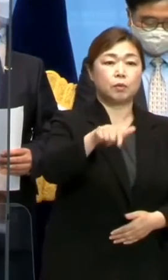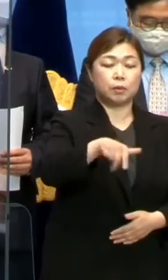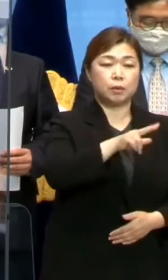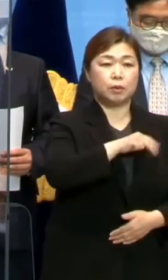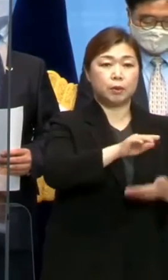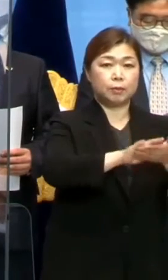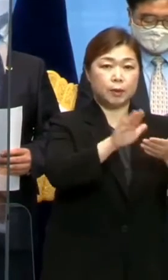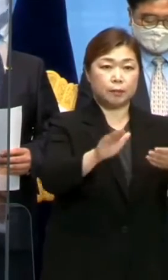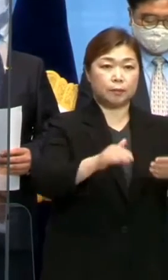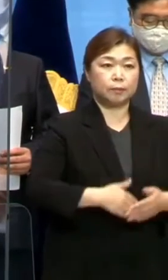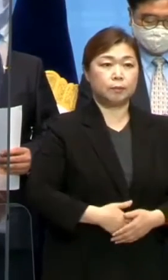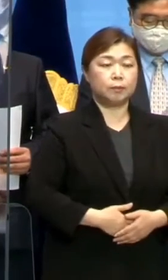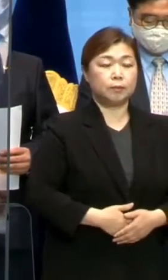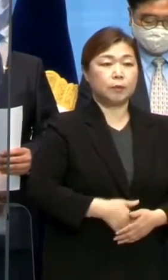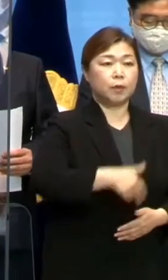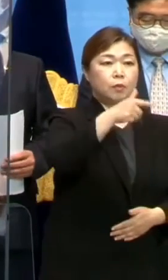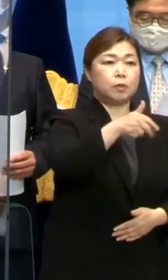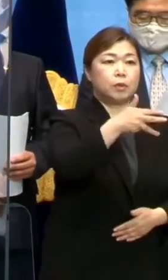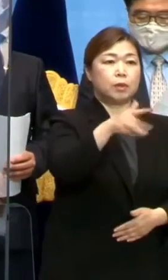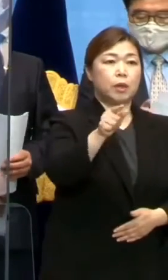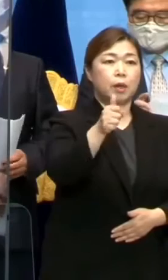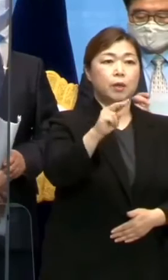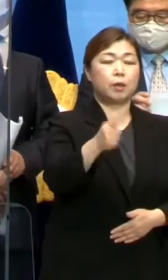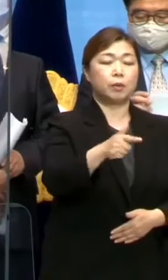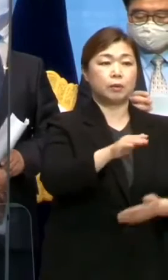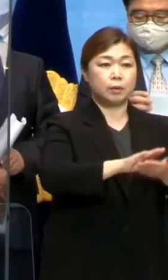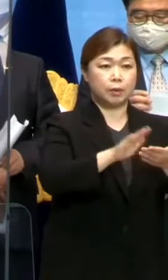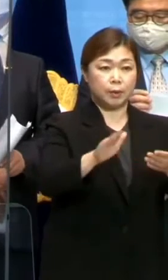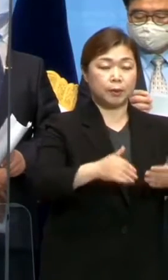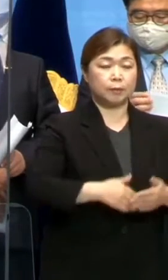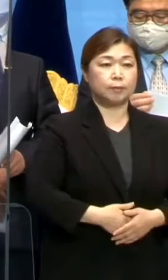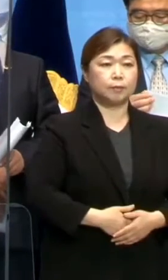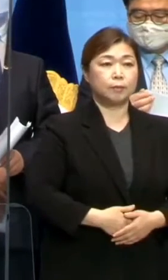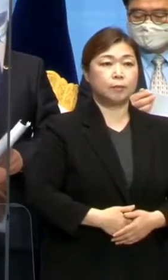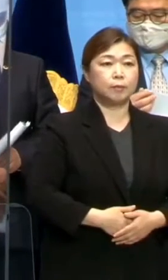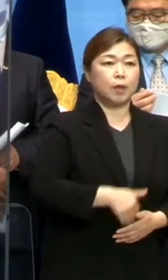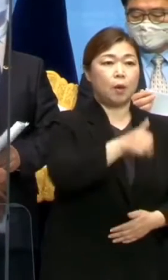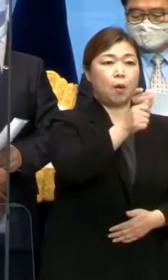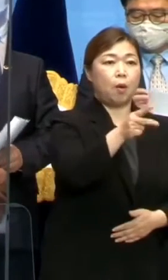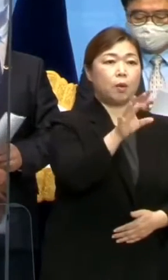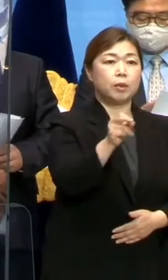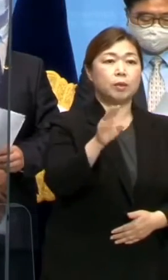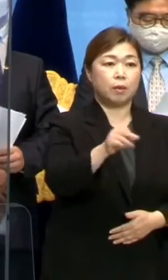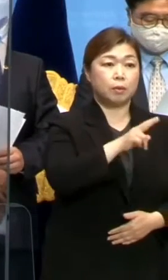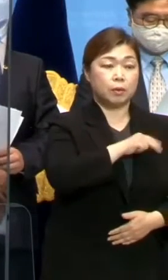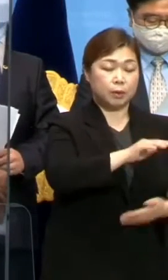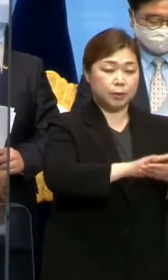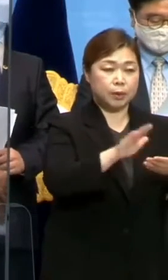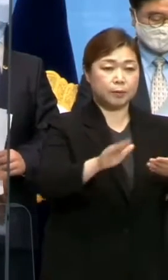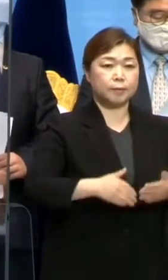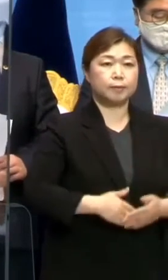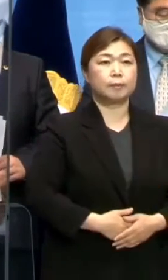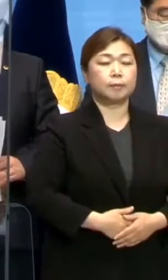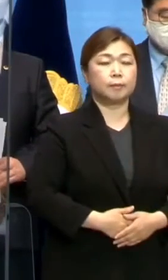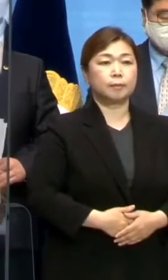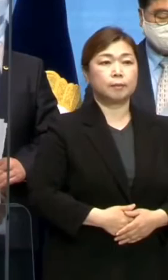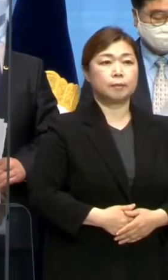해주셨습니다 주철 현 의원님 함께 해주셨습니다 허영 원님 함께 해주셨습니다